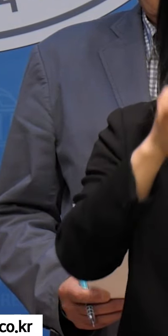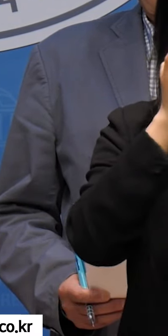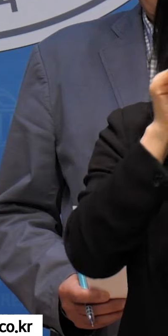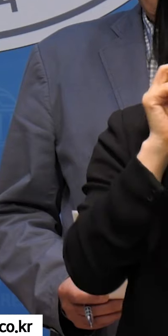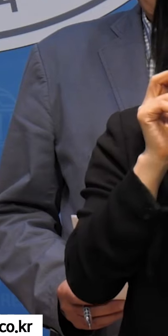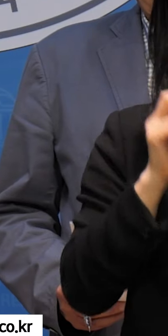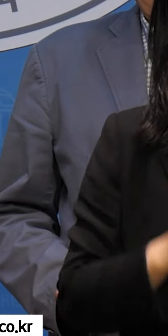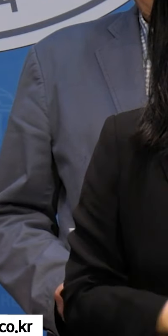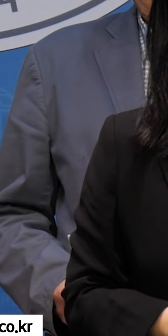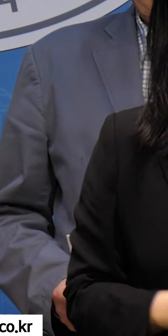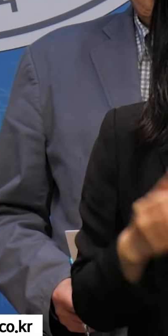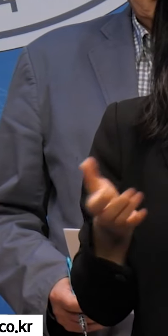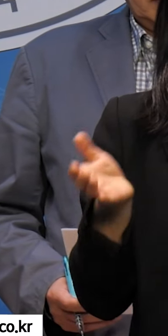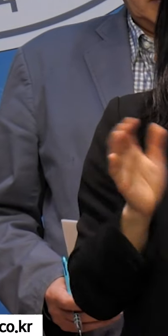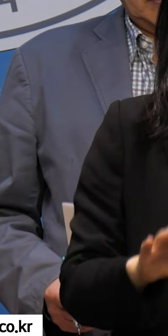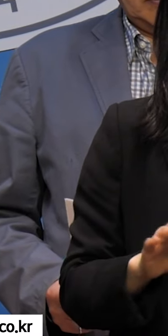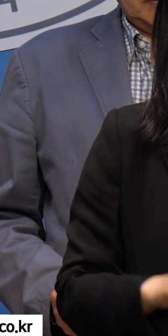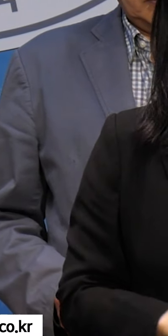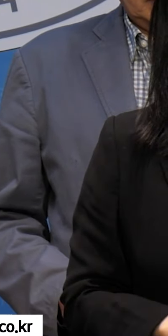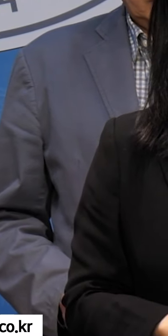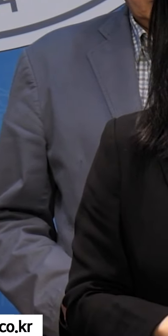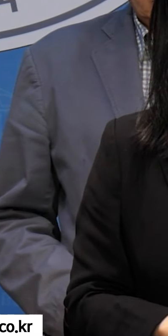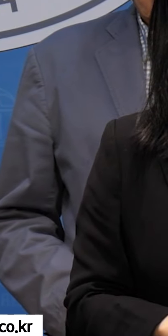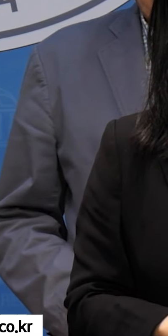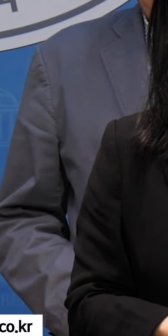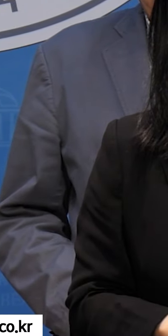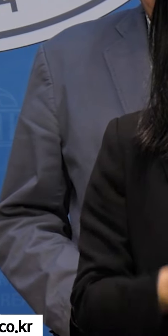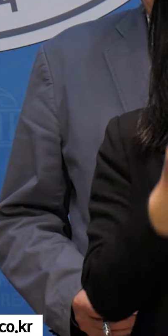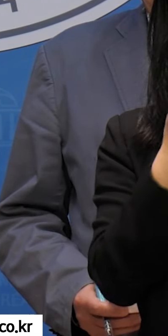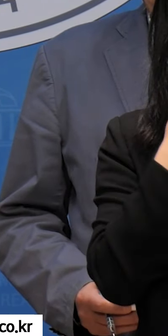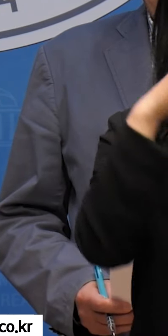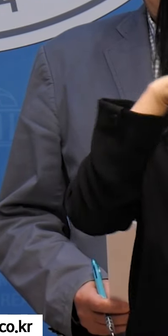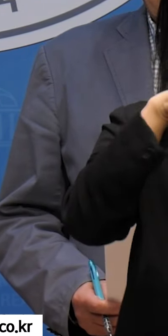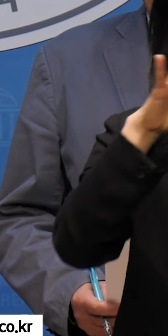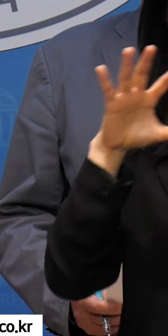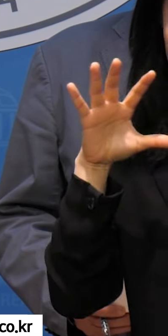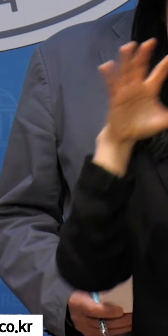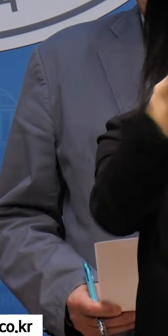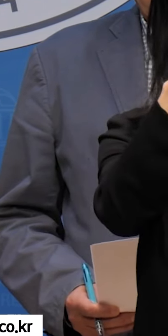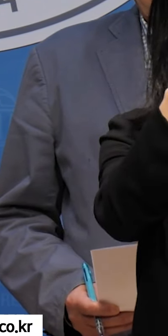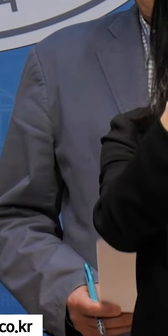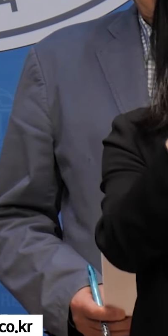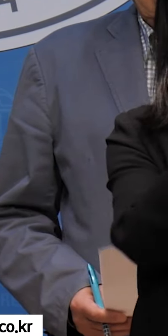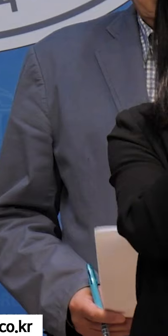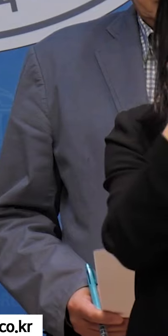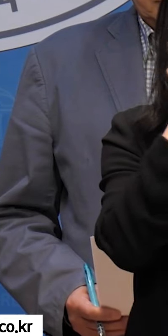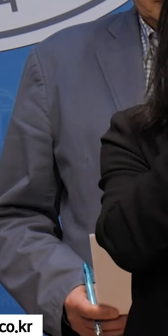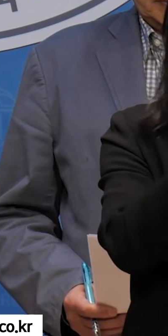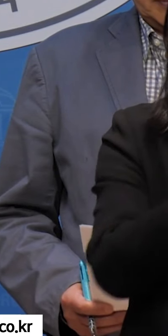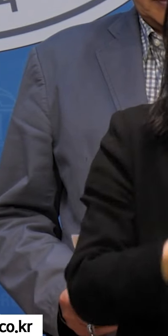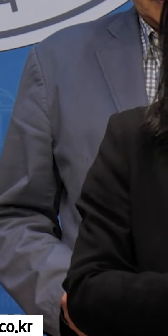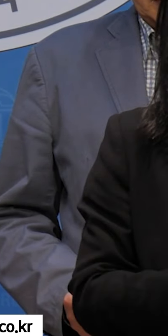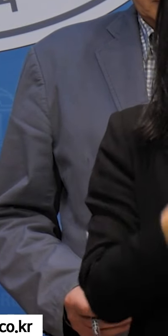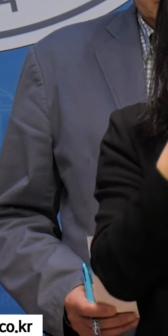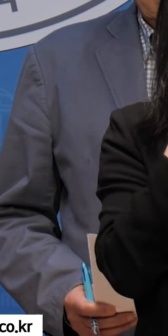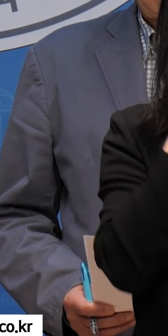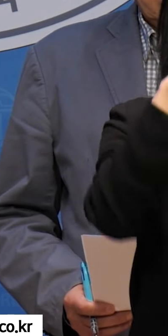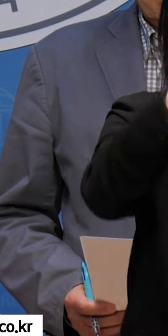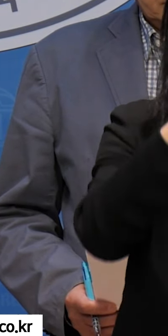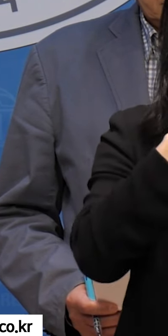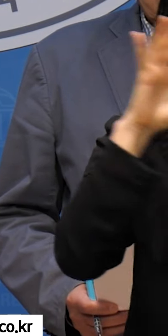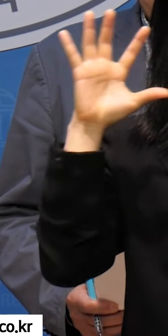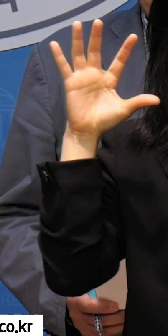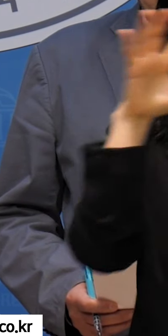수치이다. 그럼에도 불구하고 수도권으로의 인구 쏠림은 지속되고 수도권